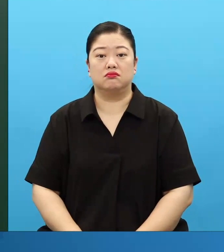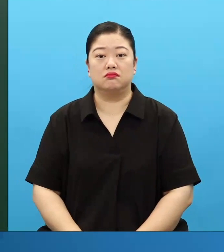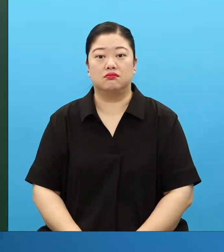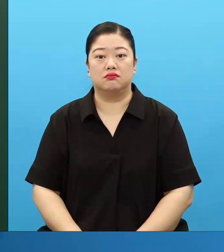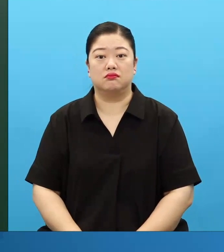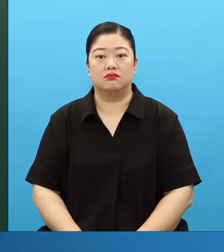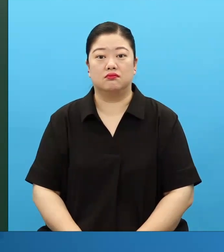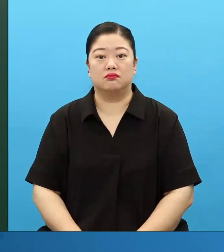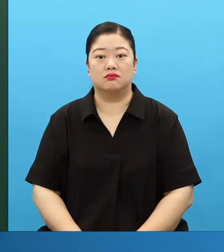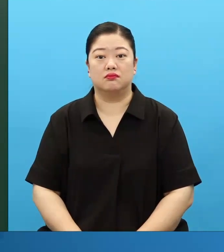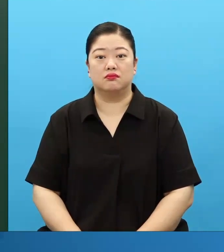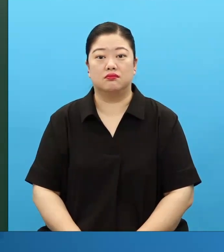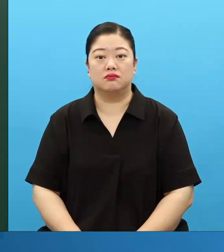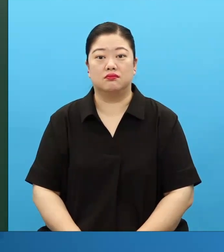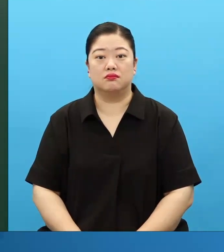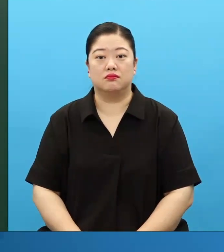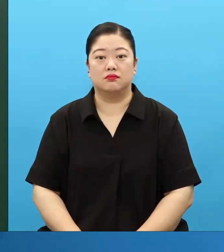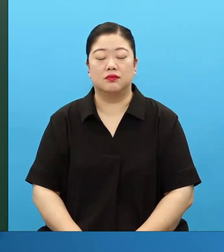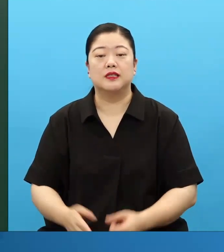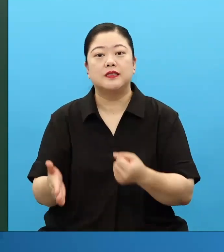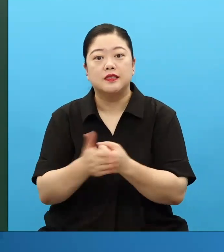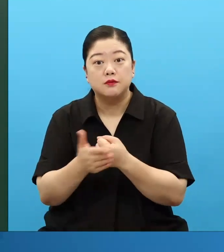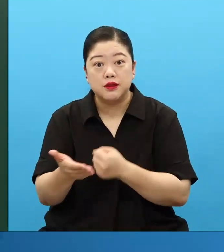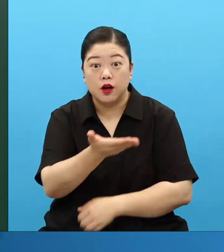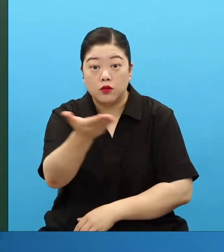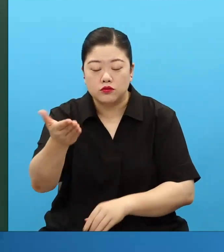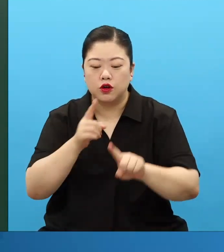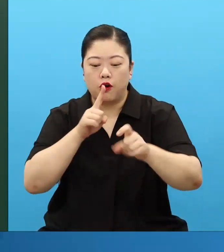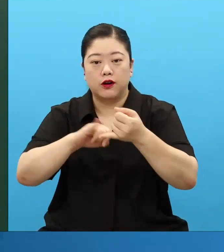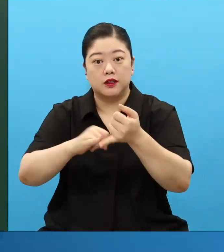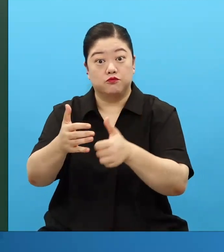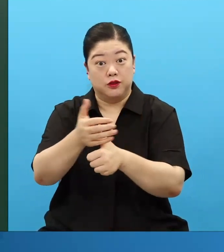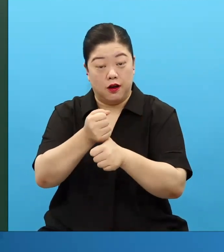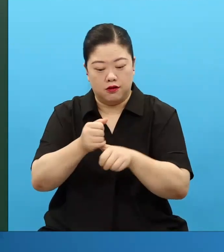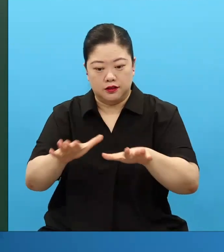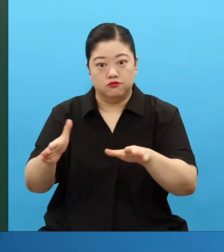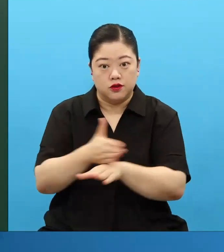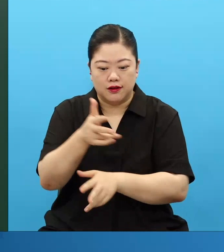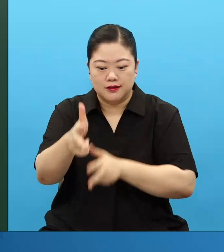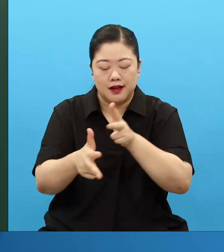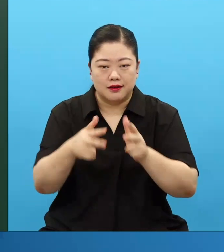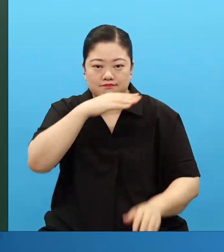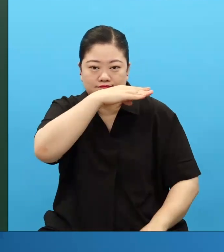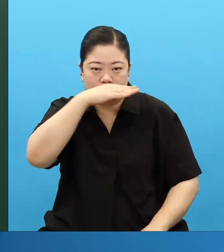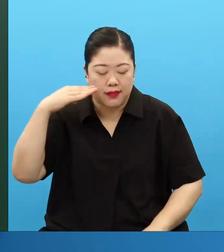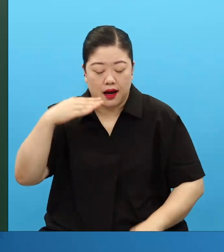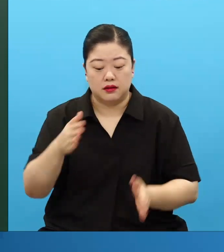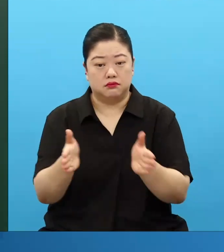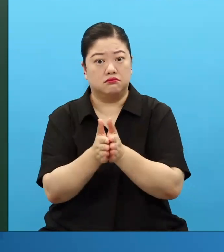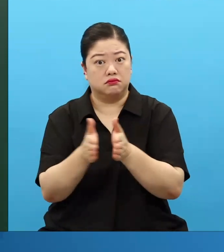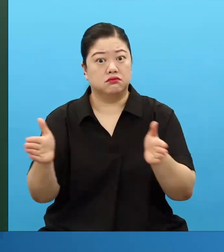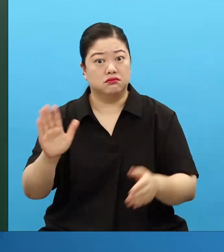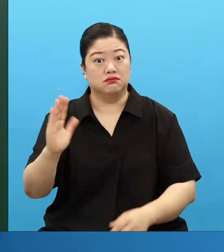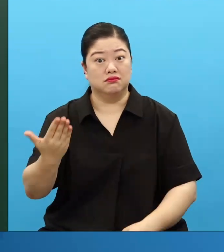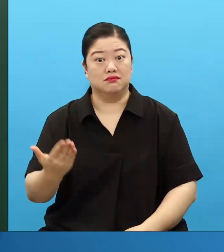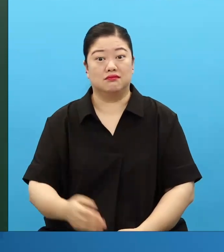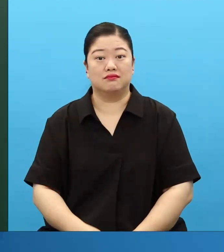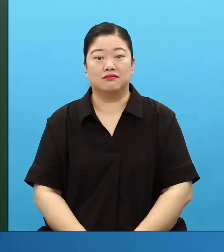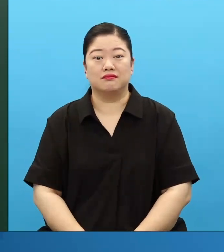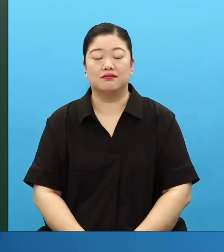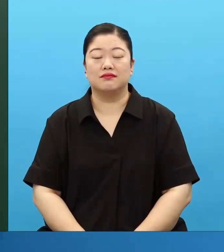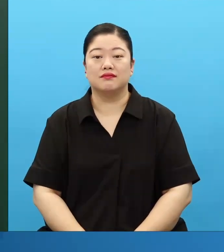산업인이 24%면 끝입니다. 모든 힘 다 회복돼요. Our church officers, our business people, if you do this 24 hours a day, then that is everything because you're the restoration of the 5